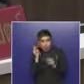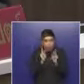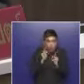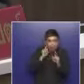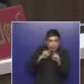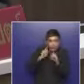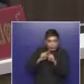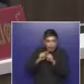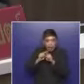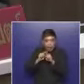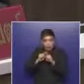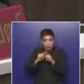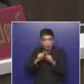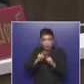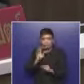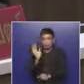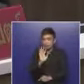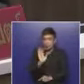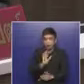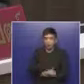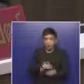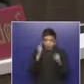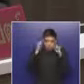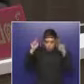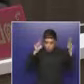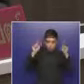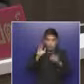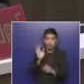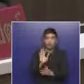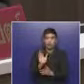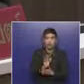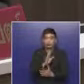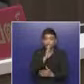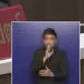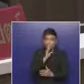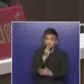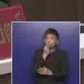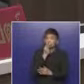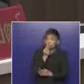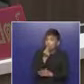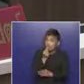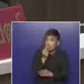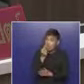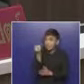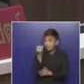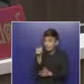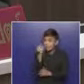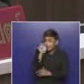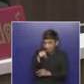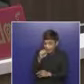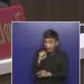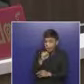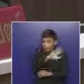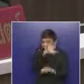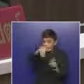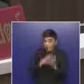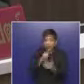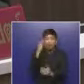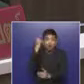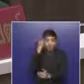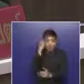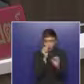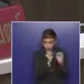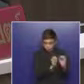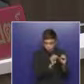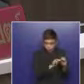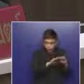ม่เกิดปัญญาก็ทำอะไรก็ไม่สำเร็จเมื่อรู้ว่าสูบบุหรี่ไม่ดีคนรู้เป็นทั่วนะครับสอนลูกสอนหลาน